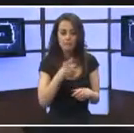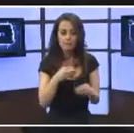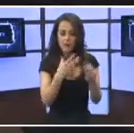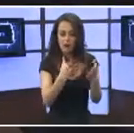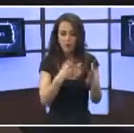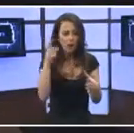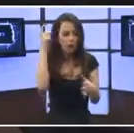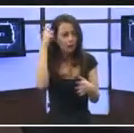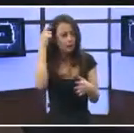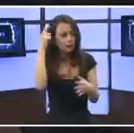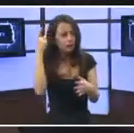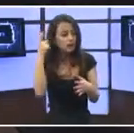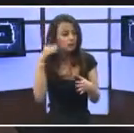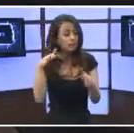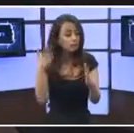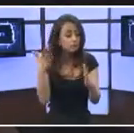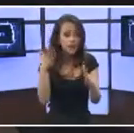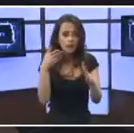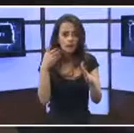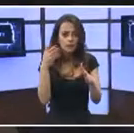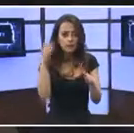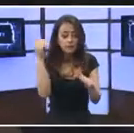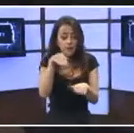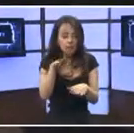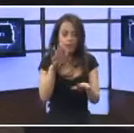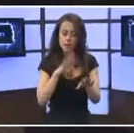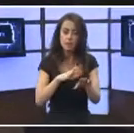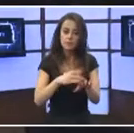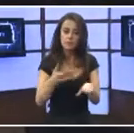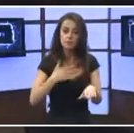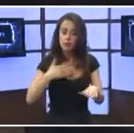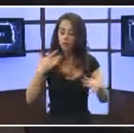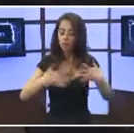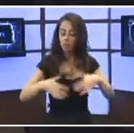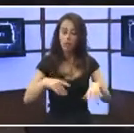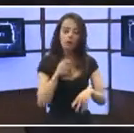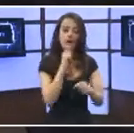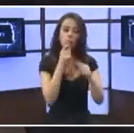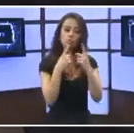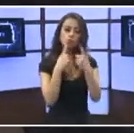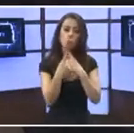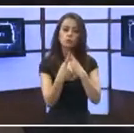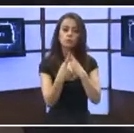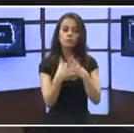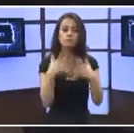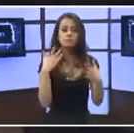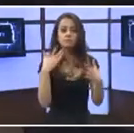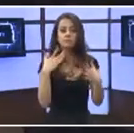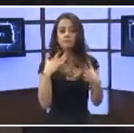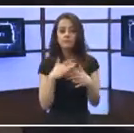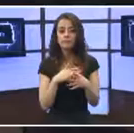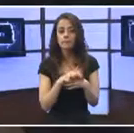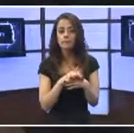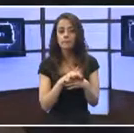Akıllarından, hayallerinden ne geçiyorsa yapacaksınız diye. Ben engellilerle balık tutmaya gittim. Engellilerle boğaza balık tutmaya